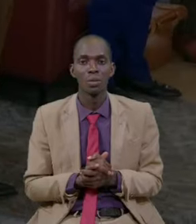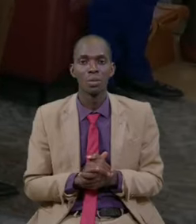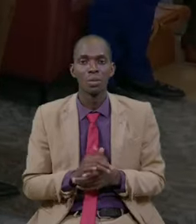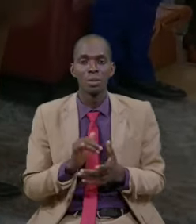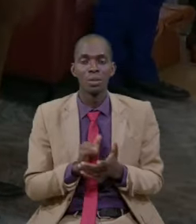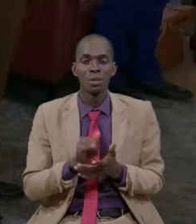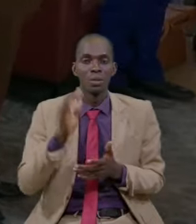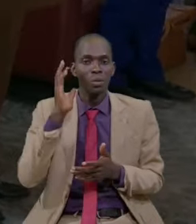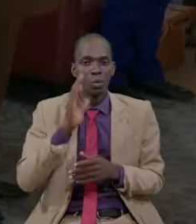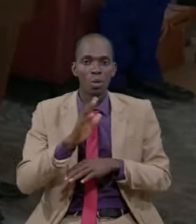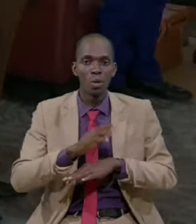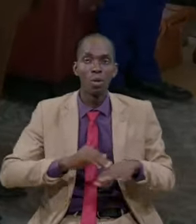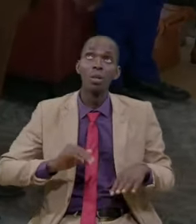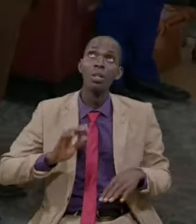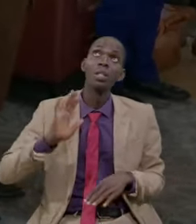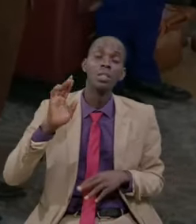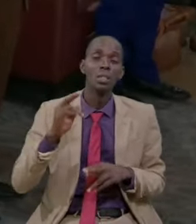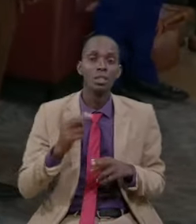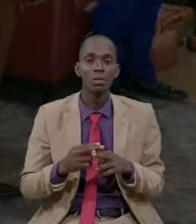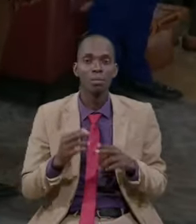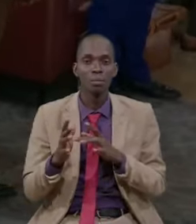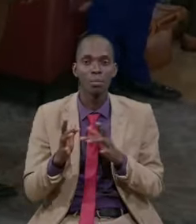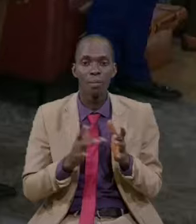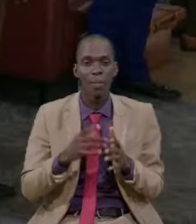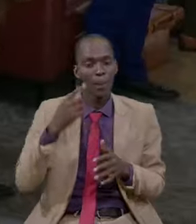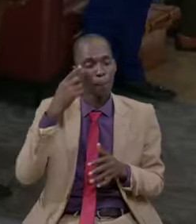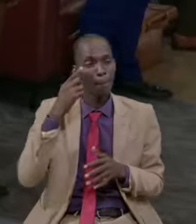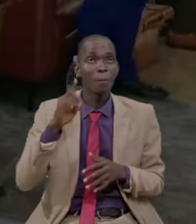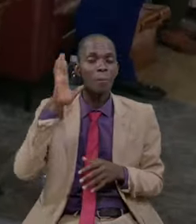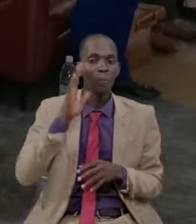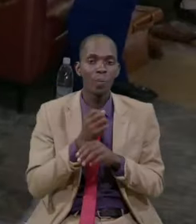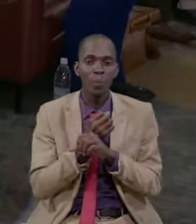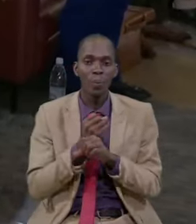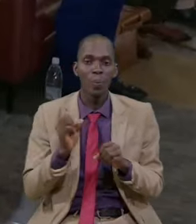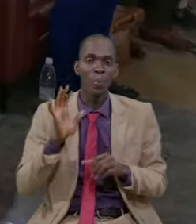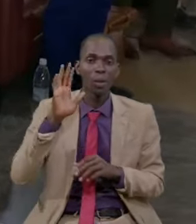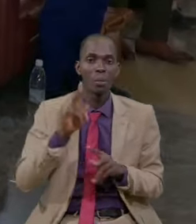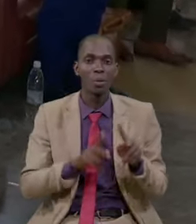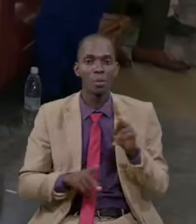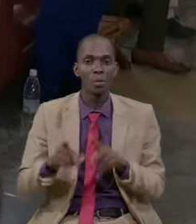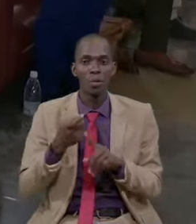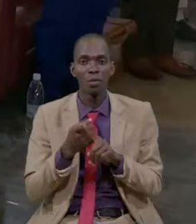Tu lui donneras le nom de Jésus, c'est lui. Qui sauvera son peuple de ses péchés.